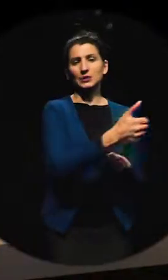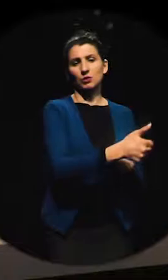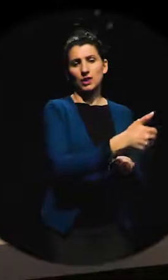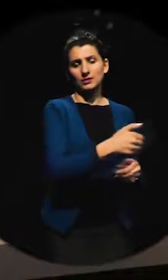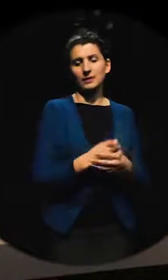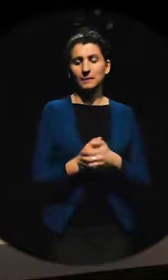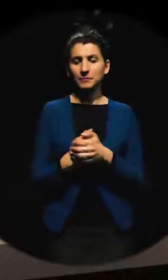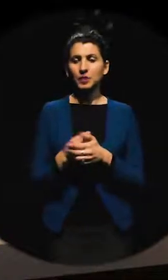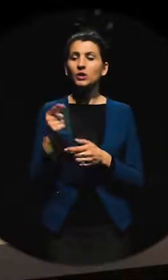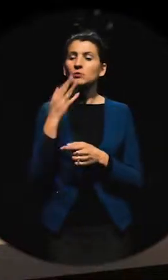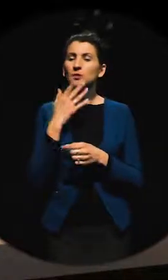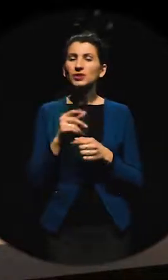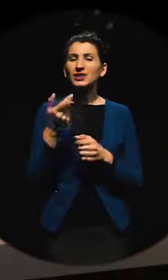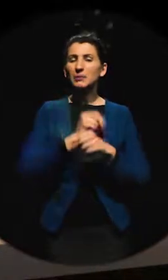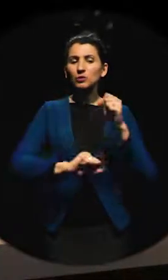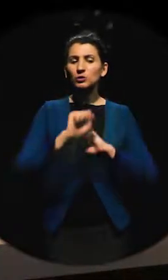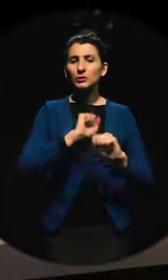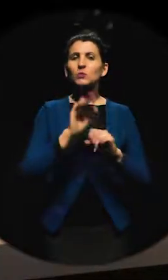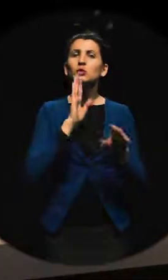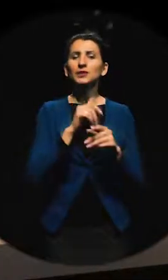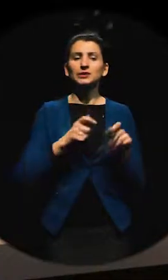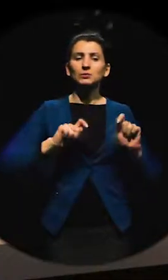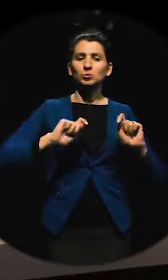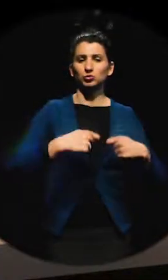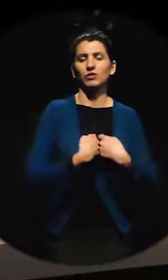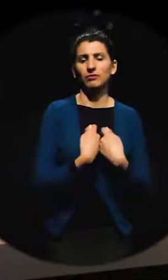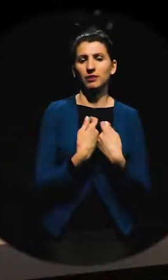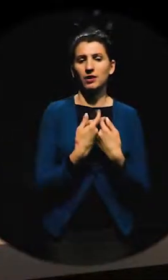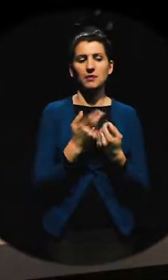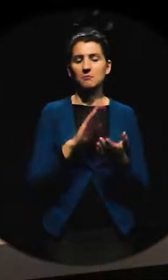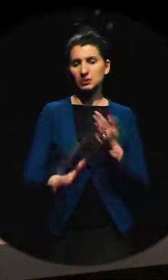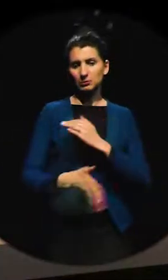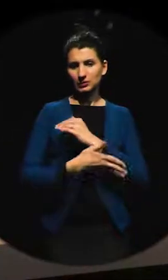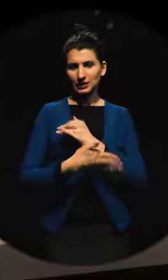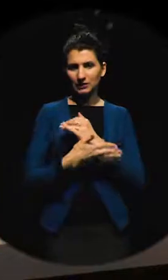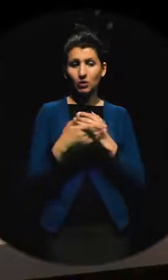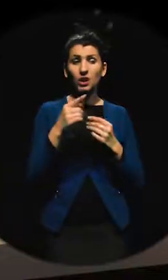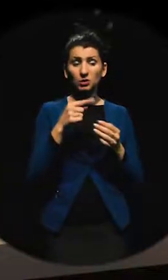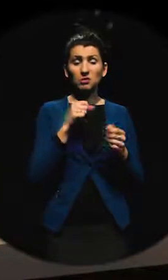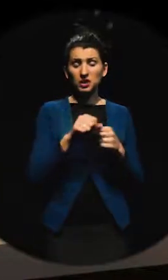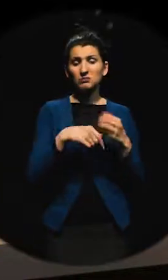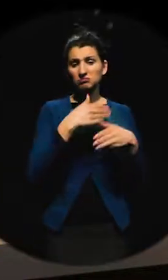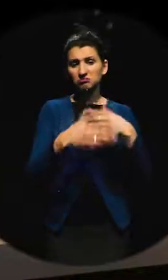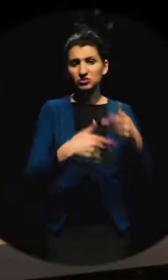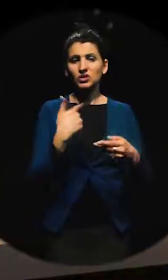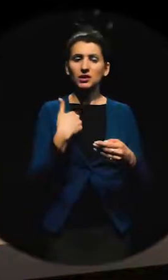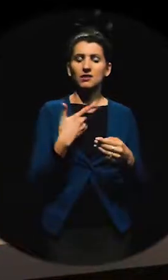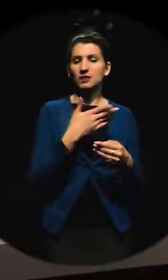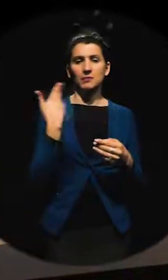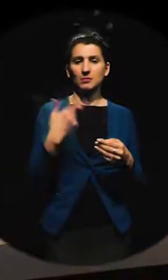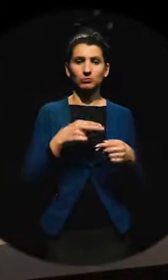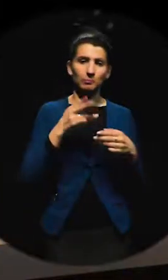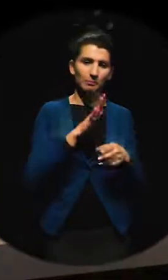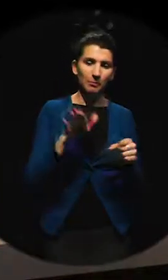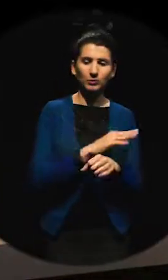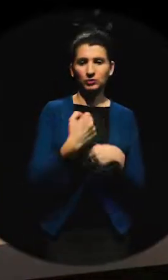jest czymś, co zostaje narzucone na nasze uszkodzenia przez bezpodstawną izolację i wykluczenie z pełnego uczestnictwa w życiu